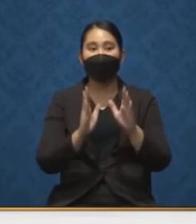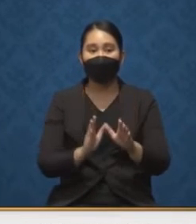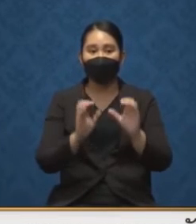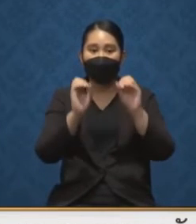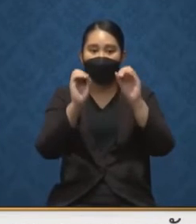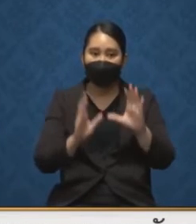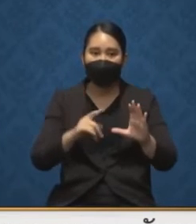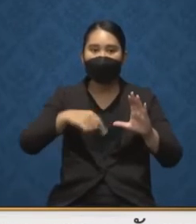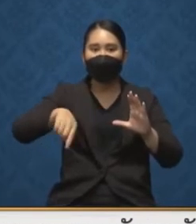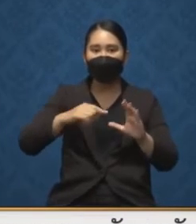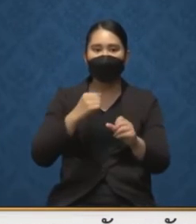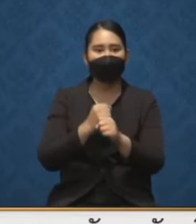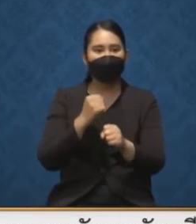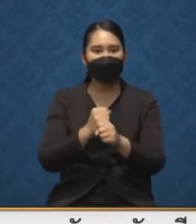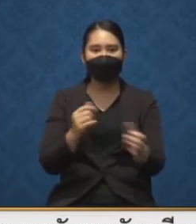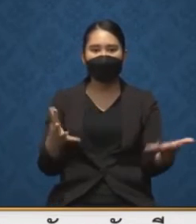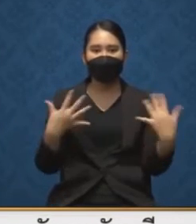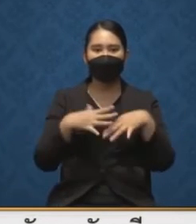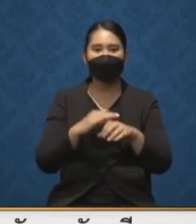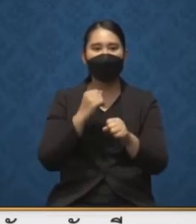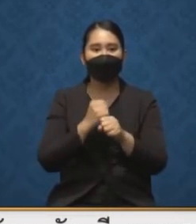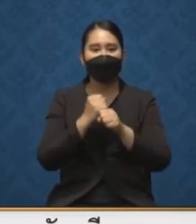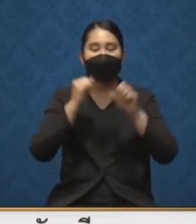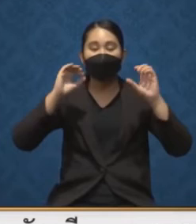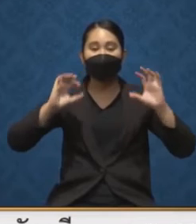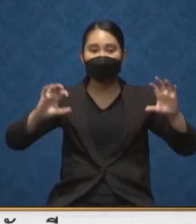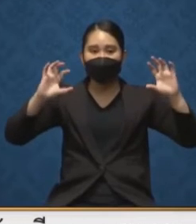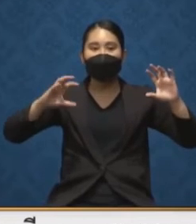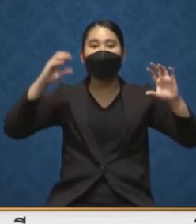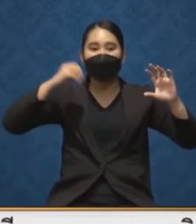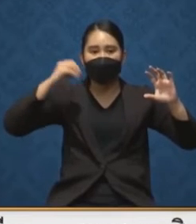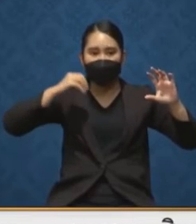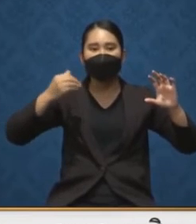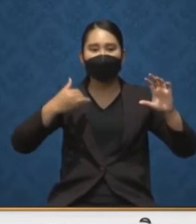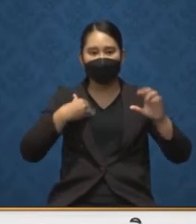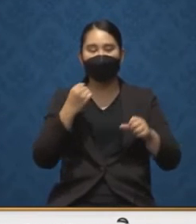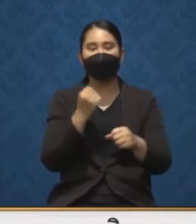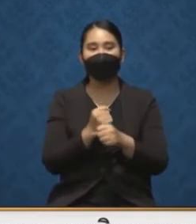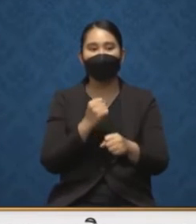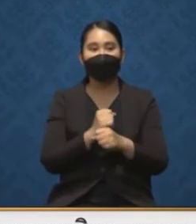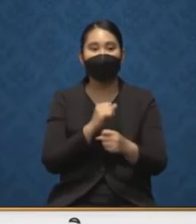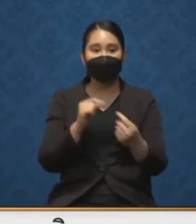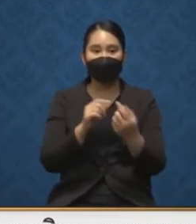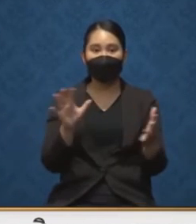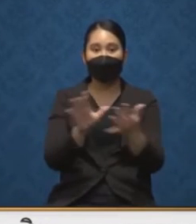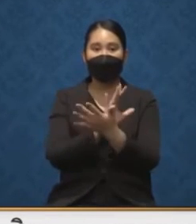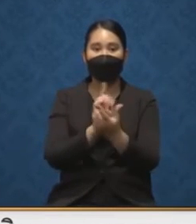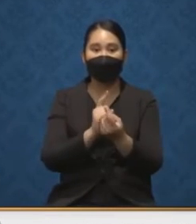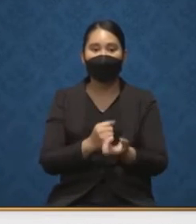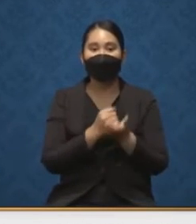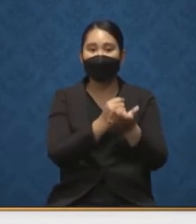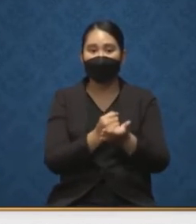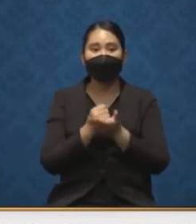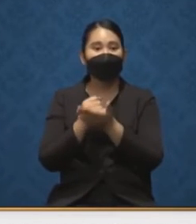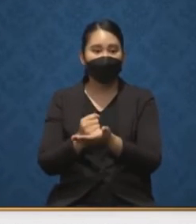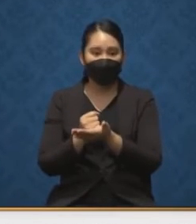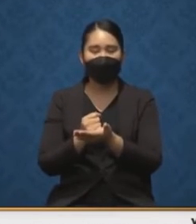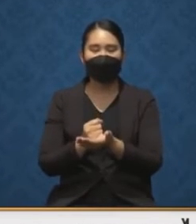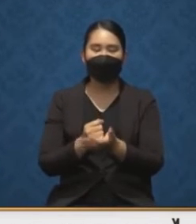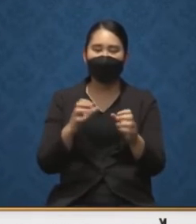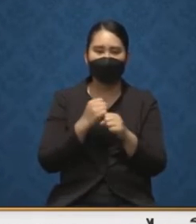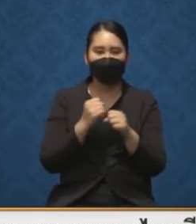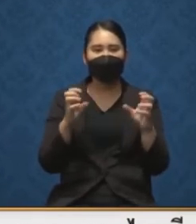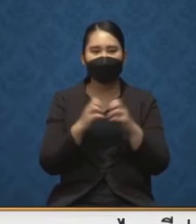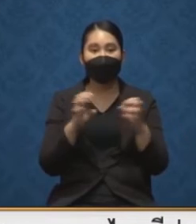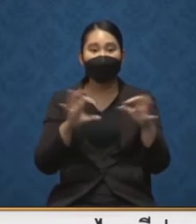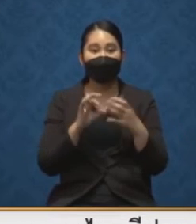านี้ประสานงานกับส่วนราชการมีหน้าที่ทำงานเชิงสังคมที่มีความยุ่งยากซับซ้อนโดยเฉพา